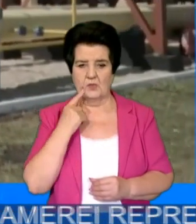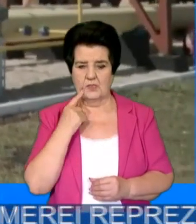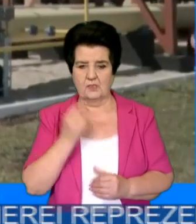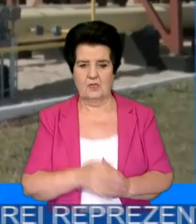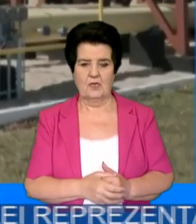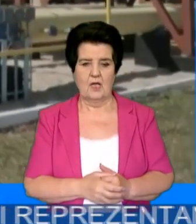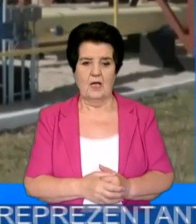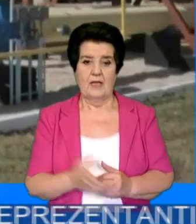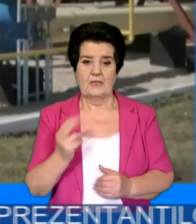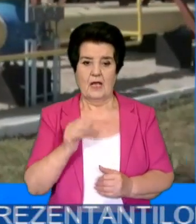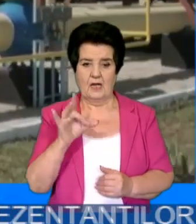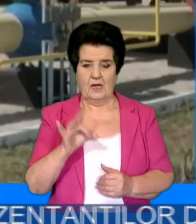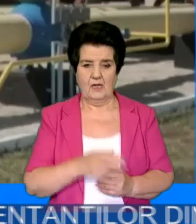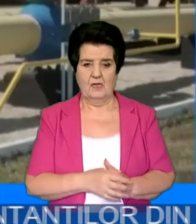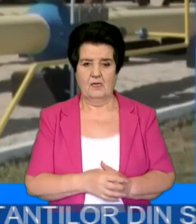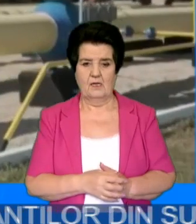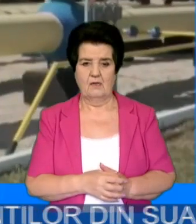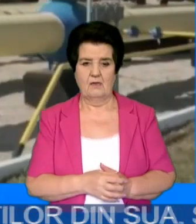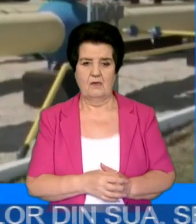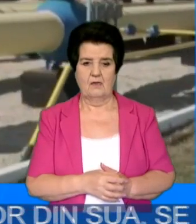covârșitoare. Dar